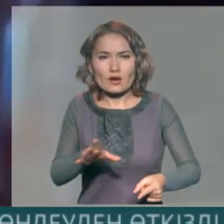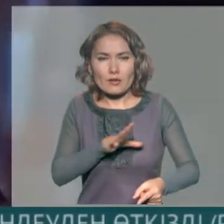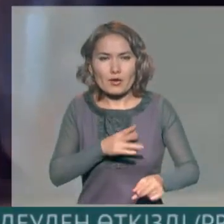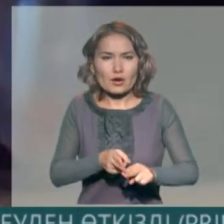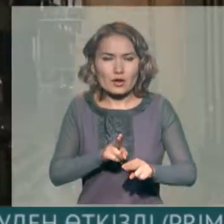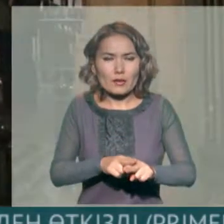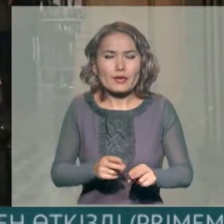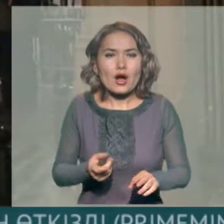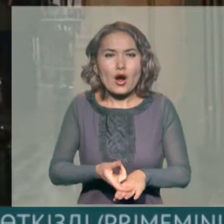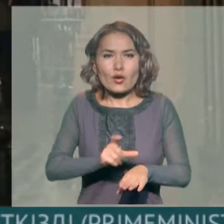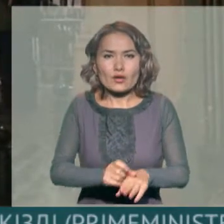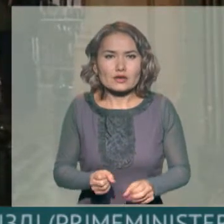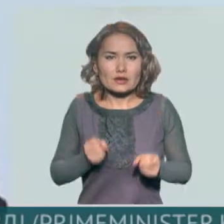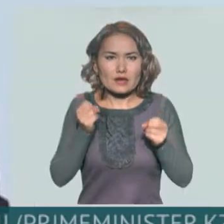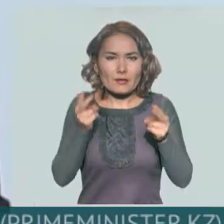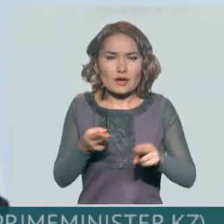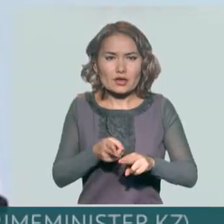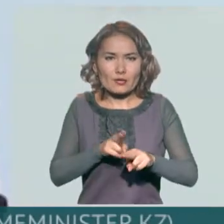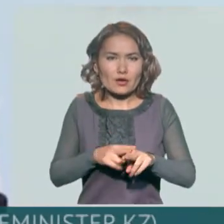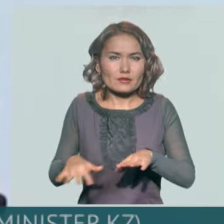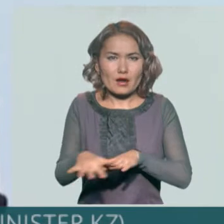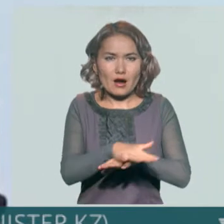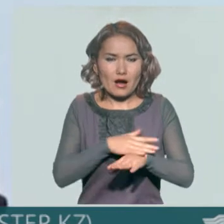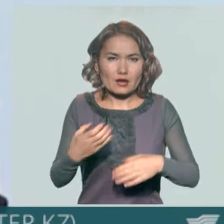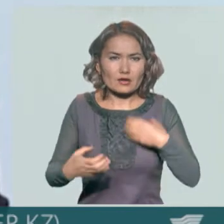және терезеге жақындамауға шақырды.